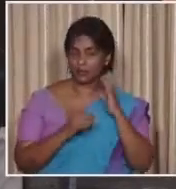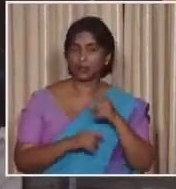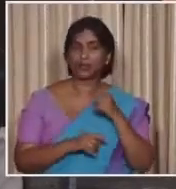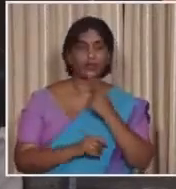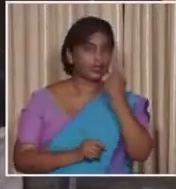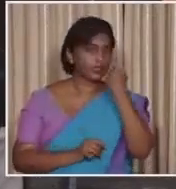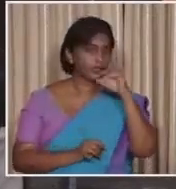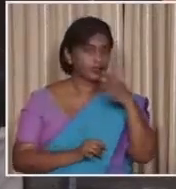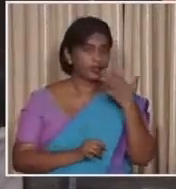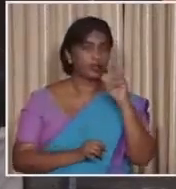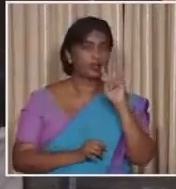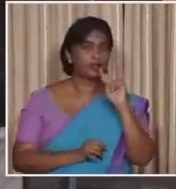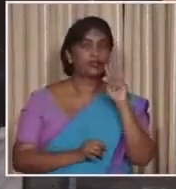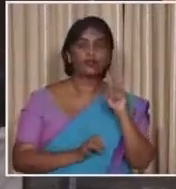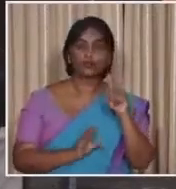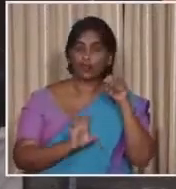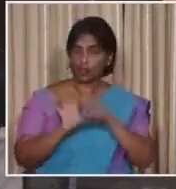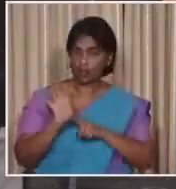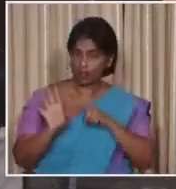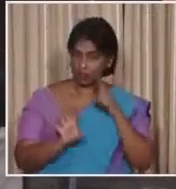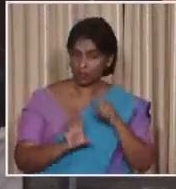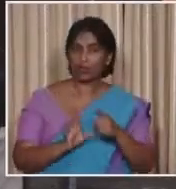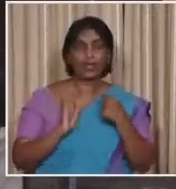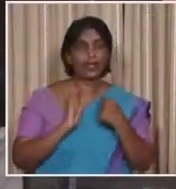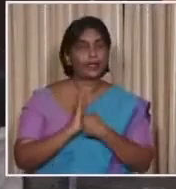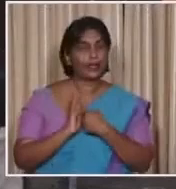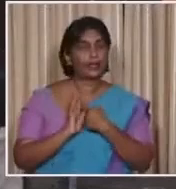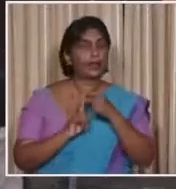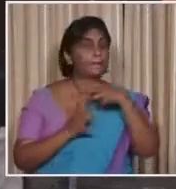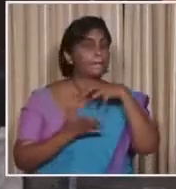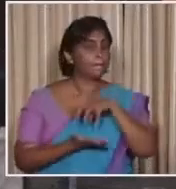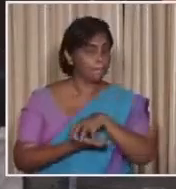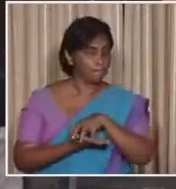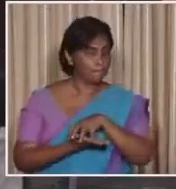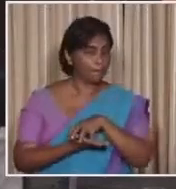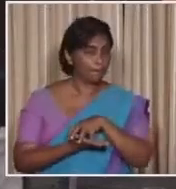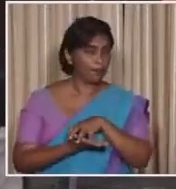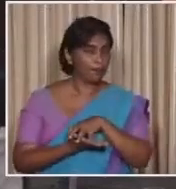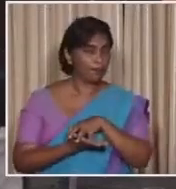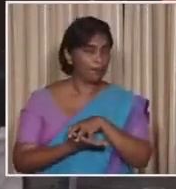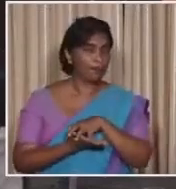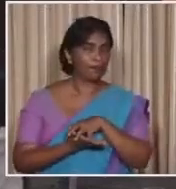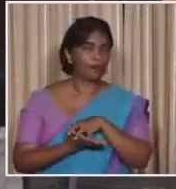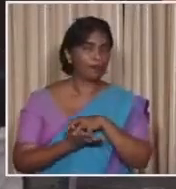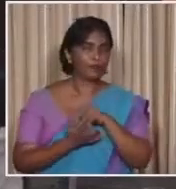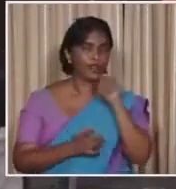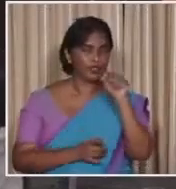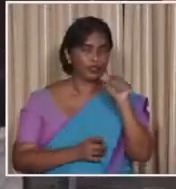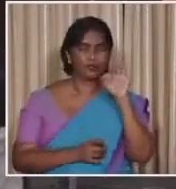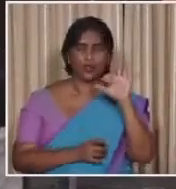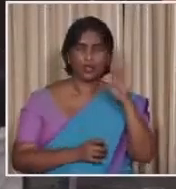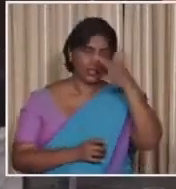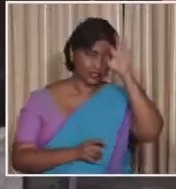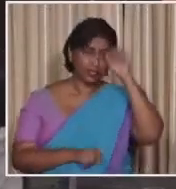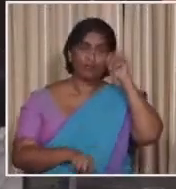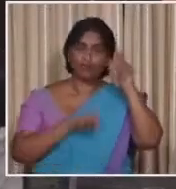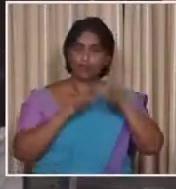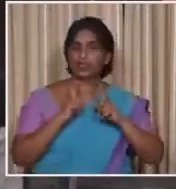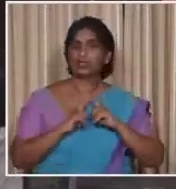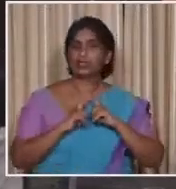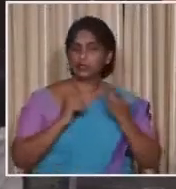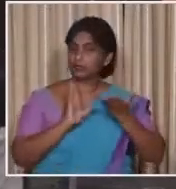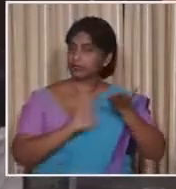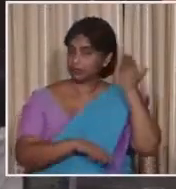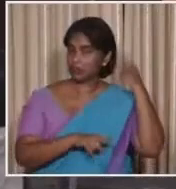ตติอิรุบติโอรามันเดกลัดมาหานัตติเลยบรมใช้วัตรชะมาอินดีบิดม์สิงห์ลมักกะลวันดวารลาร์กะลีริก